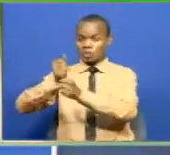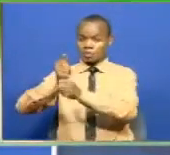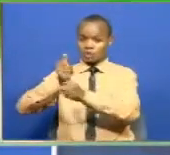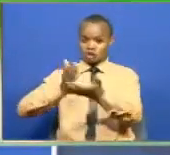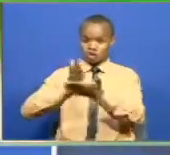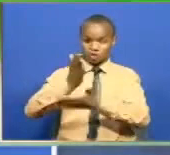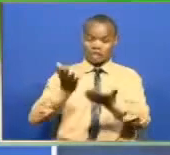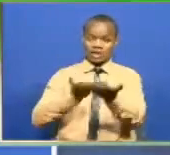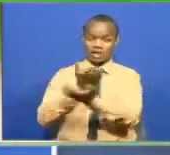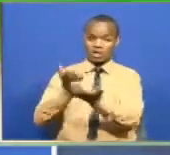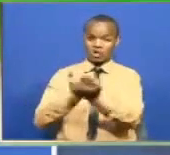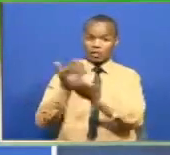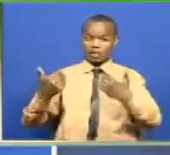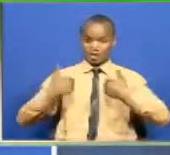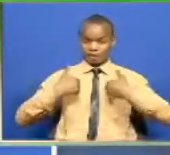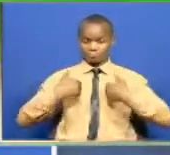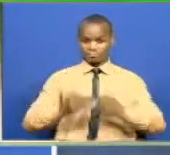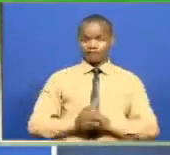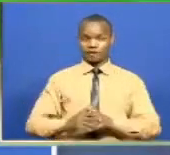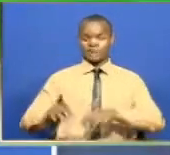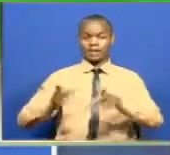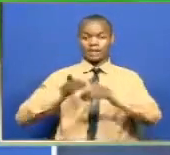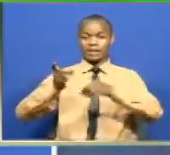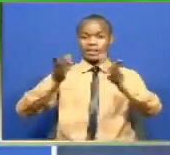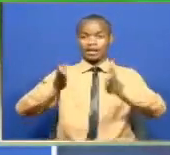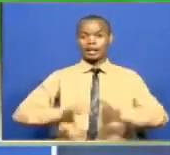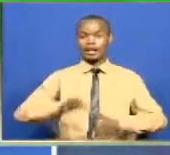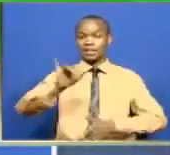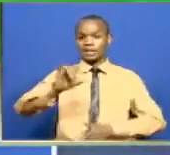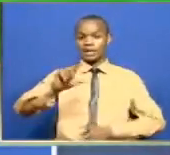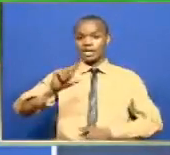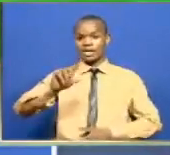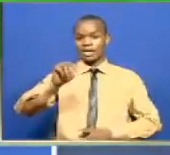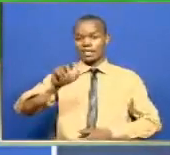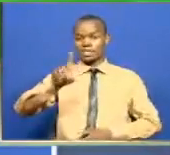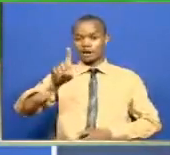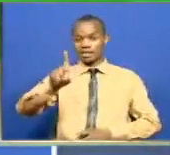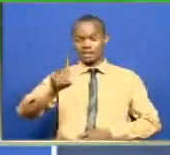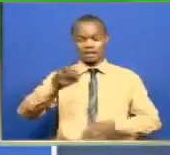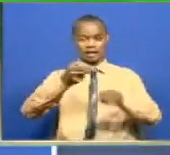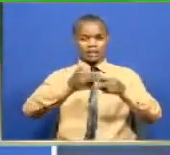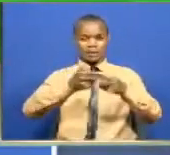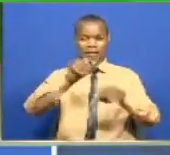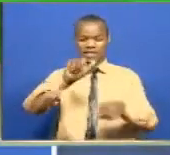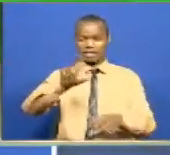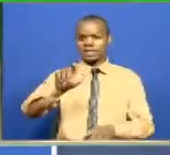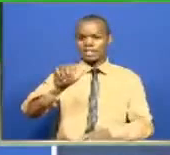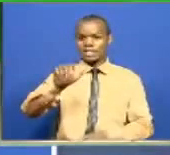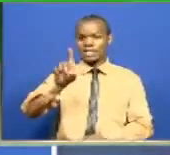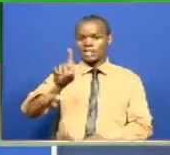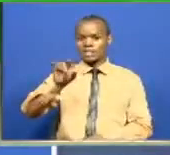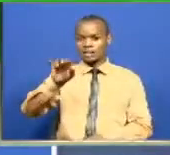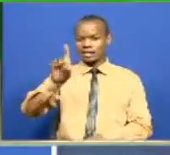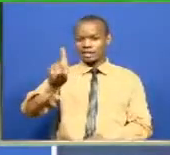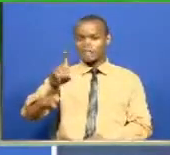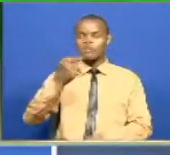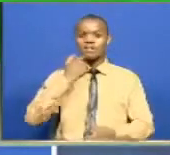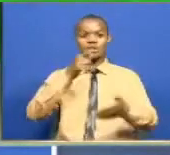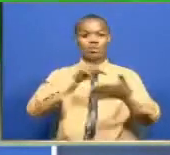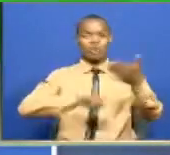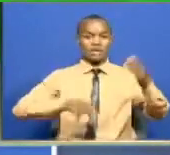na kimaeneo. Mkurugenzi mkuu wa shirika la IGAD, Sladig Abdalla, amesema ushirika wa wadau kwenye mpango